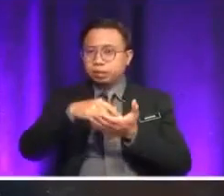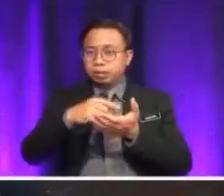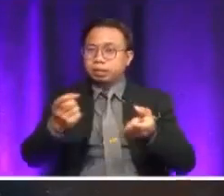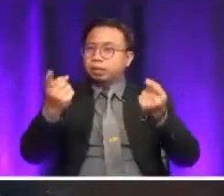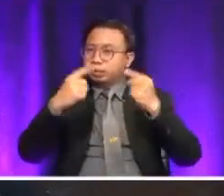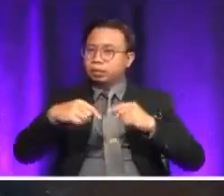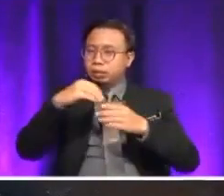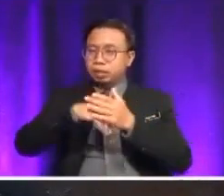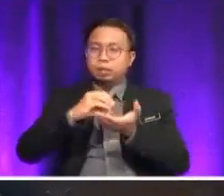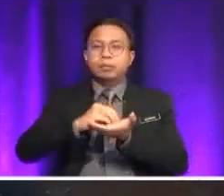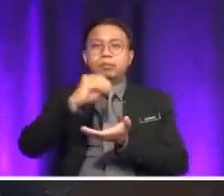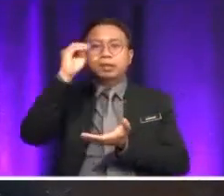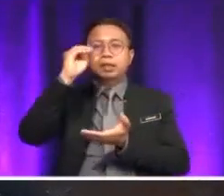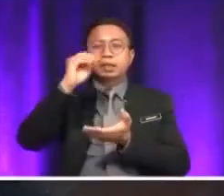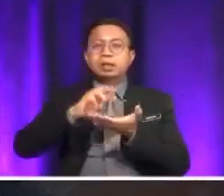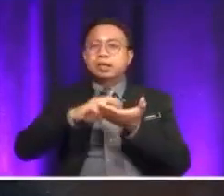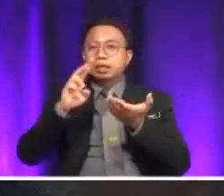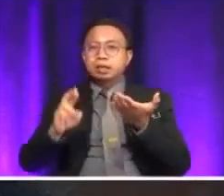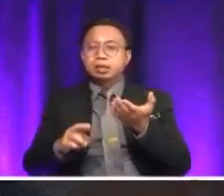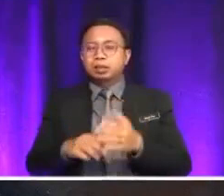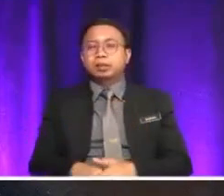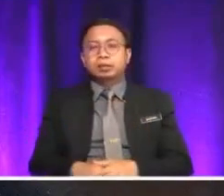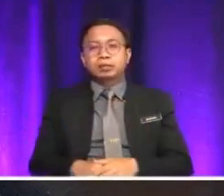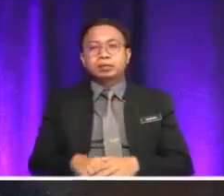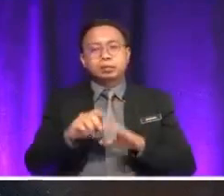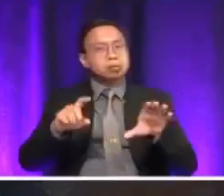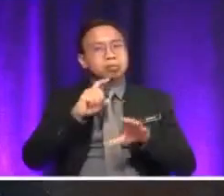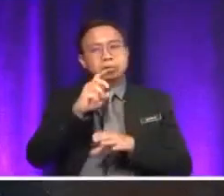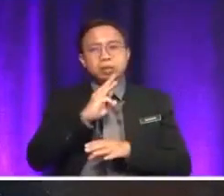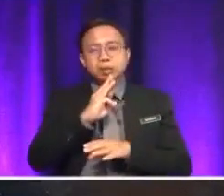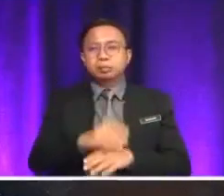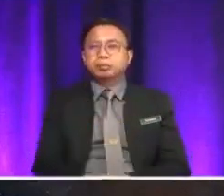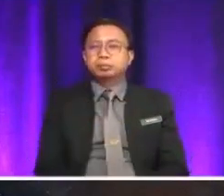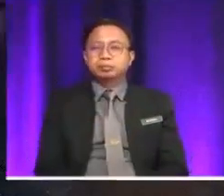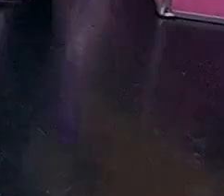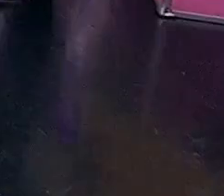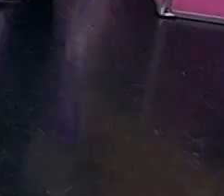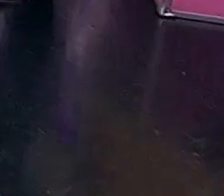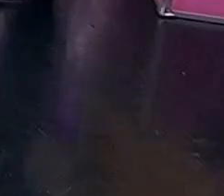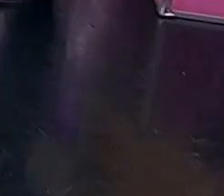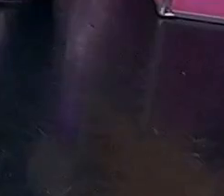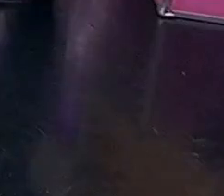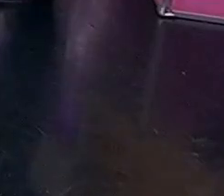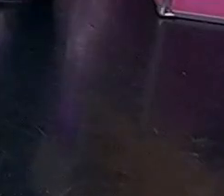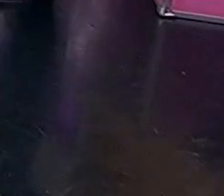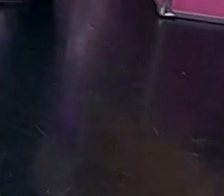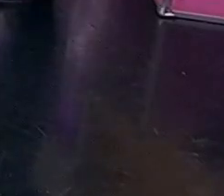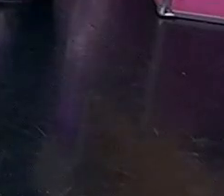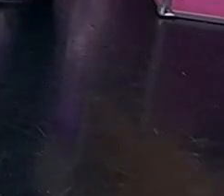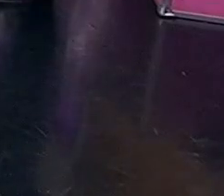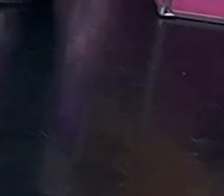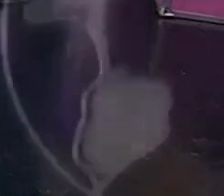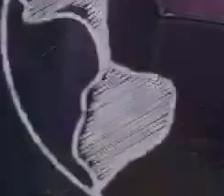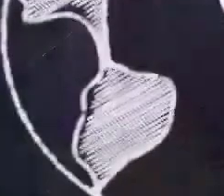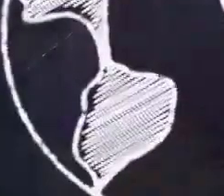kembali dalam menengah rendah. Cikgu, tadi kita tak order air lah cikgu dekat Fazila. Hauslah. Fazila, siap bandung satu. Mila ais